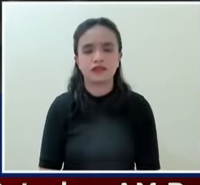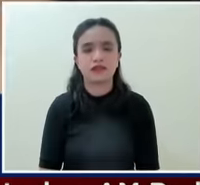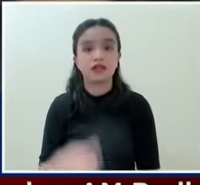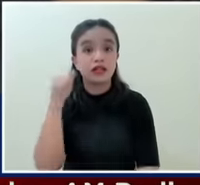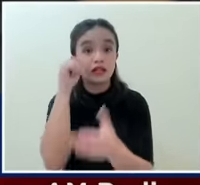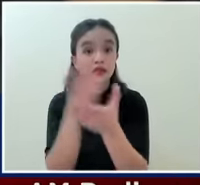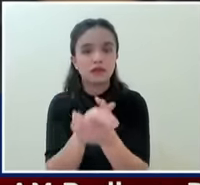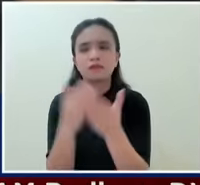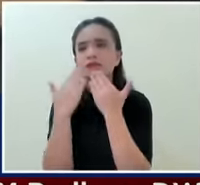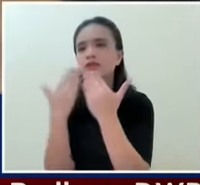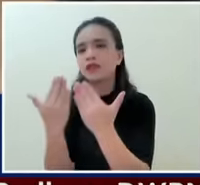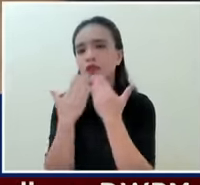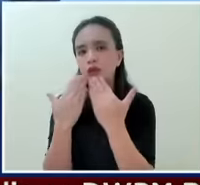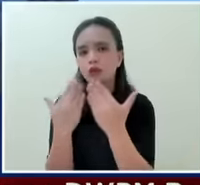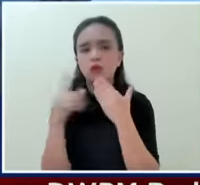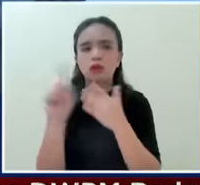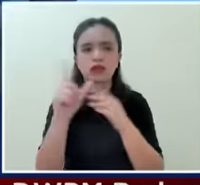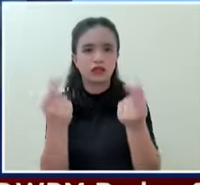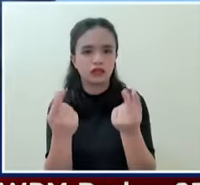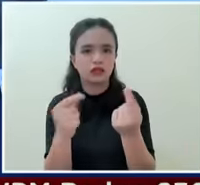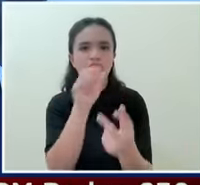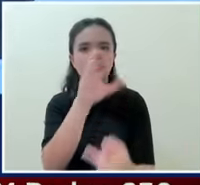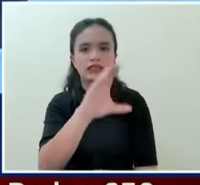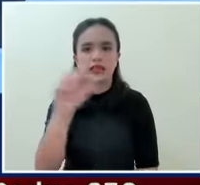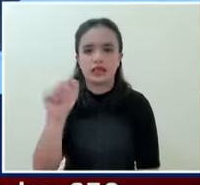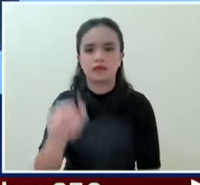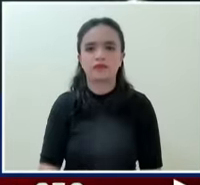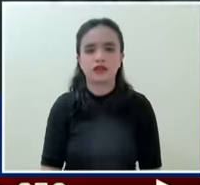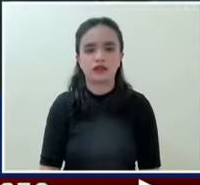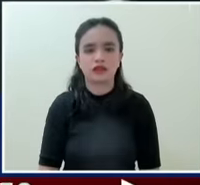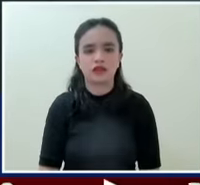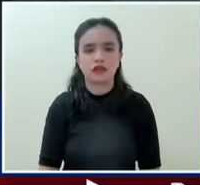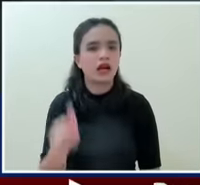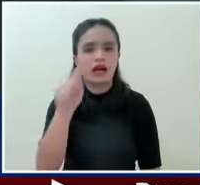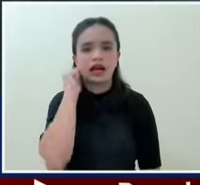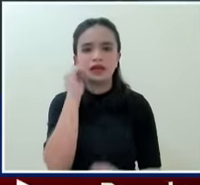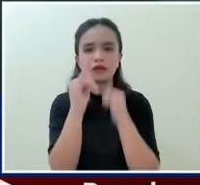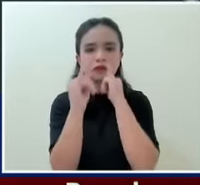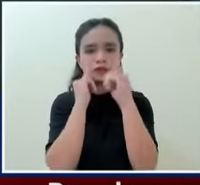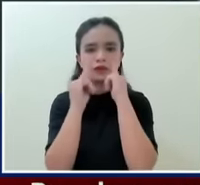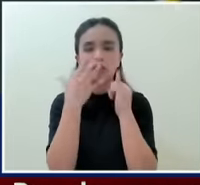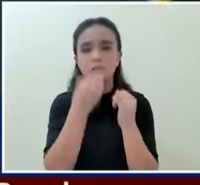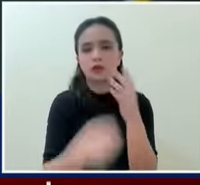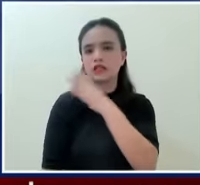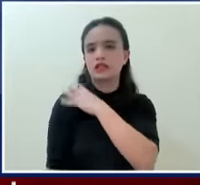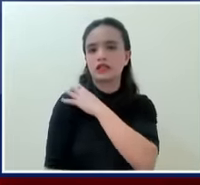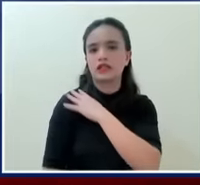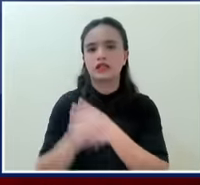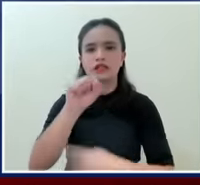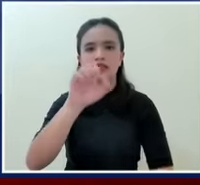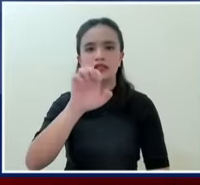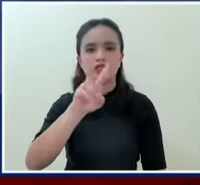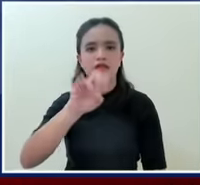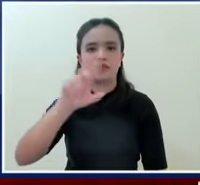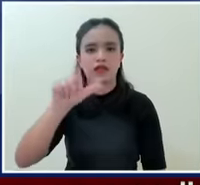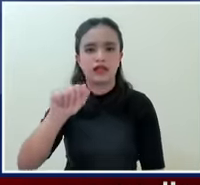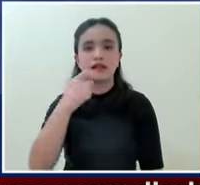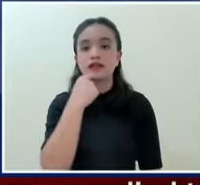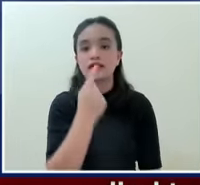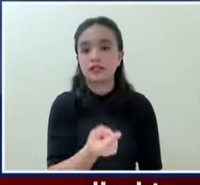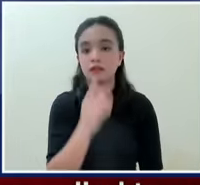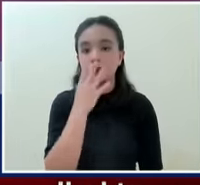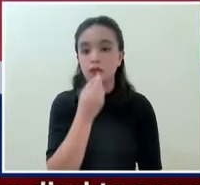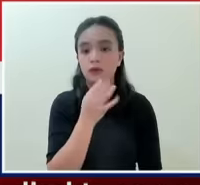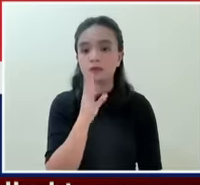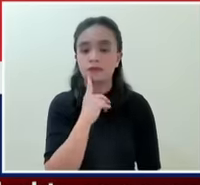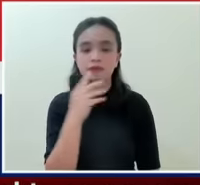Mrs. Sevilla sa aksyon ng CA. Tumanggi namang magbigay ng pahayag sa media si General Sevilla. Ayon sa tagapagsalita ng